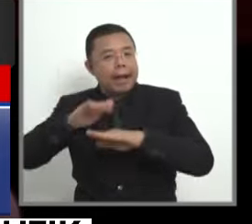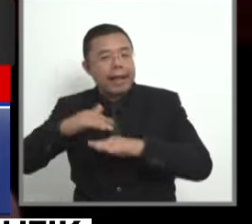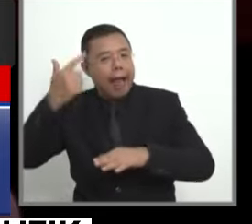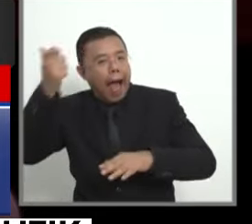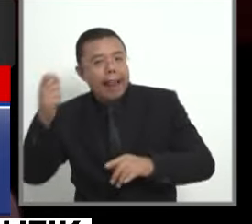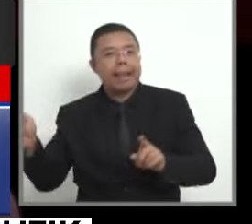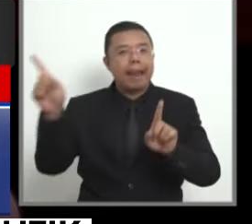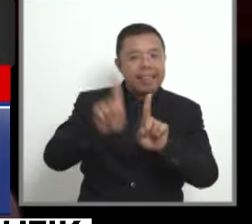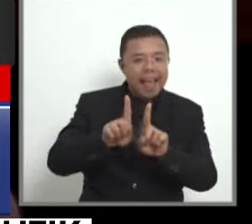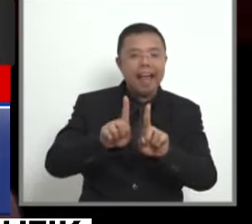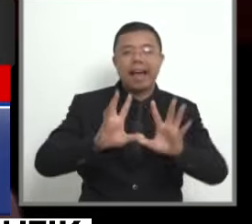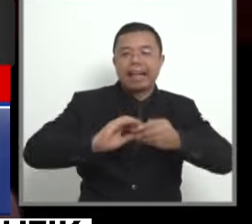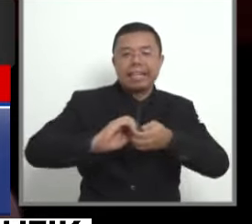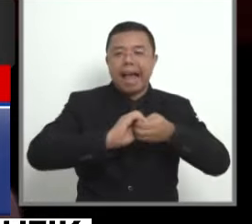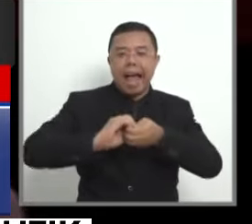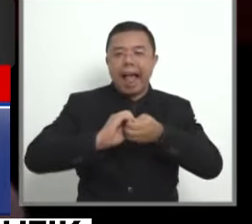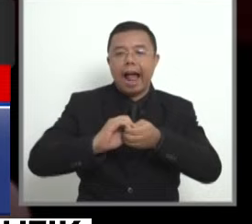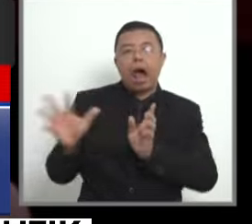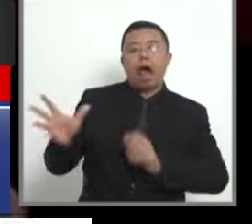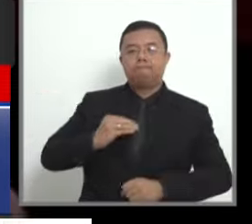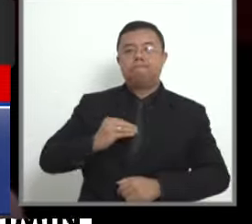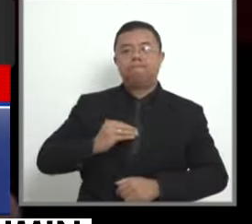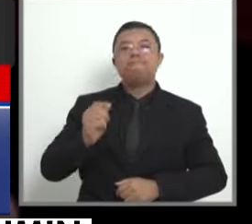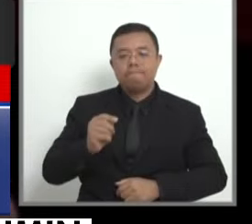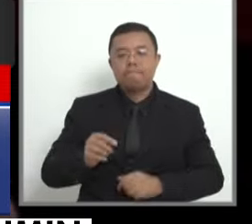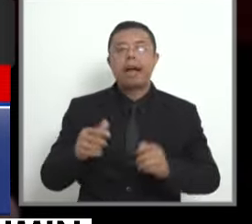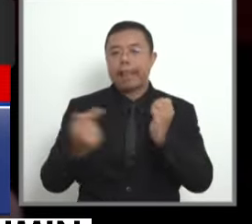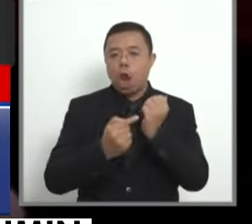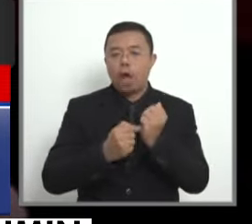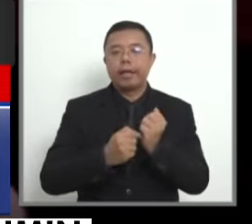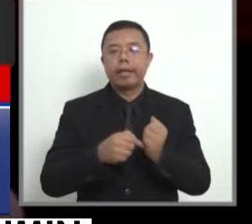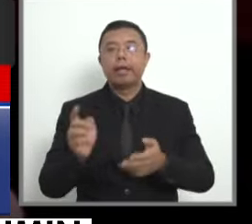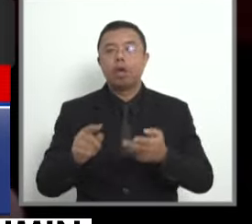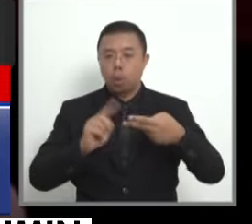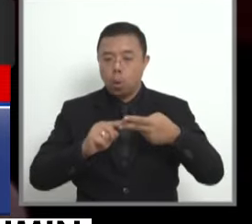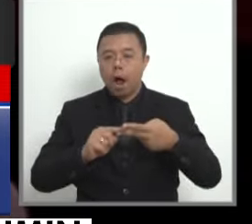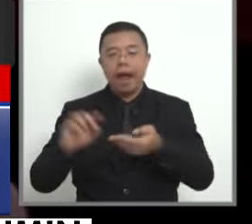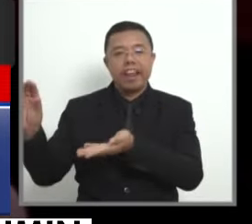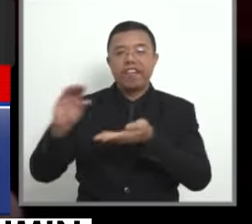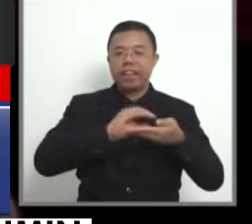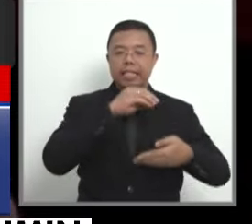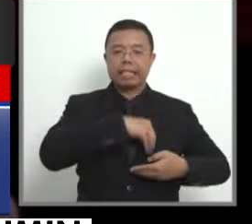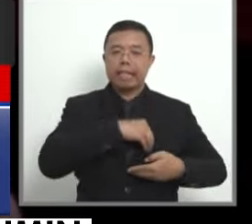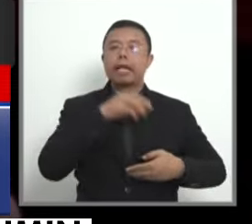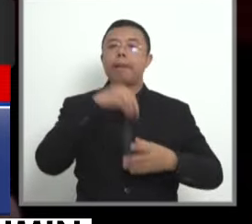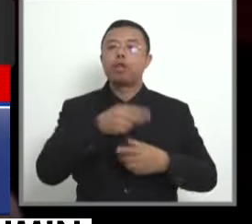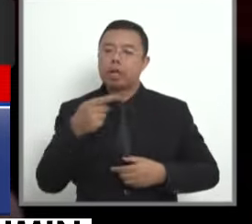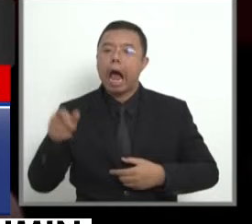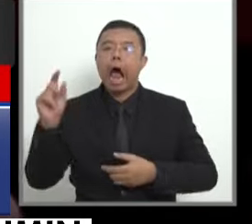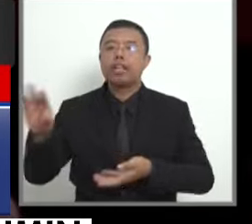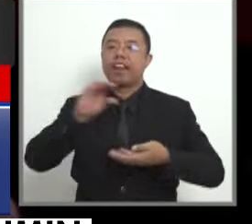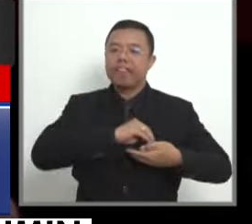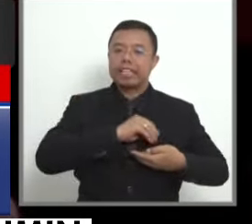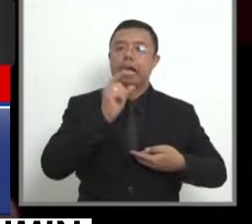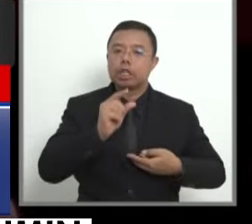melakukan alih teknologi bersama-sama yang kedua memprioritaskan investasi yang masuk dalam bentuk investasi